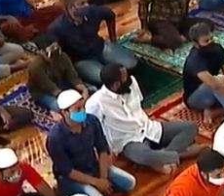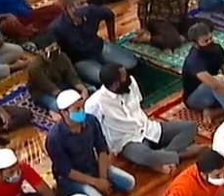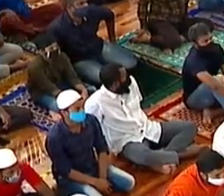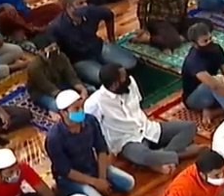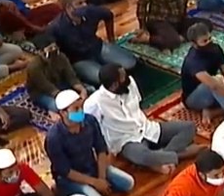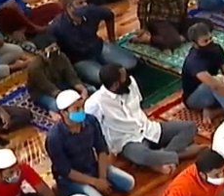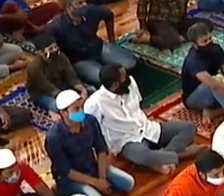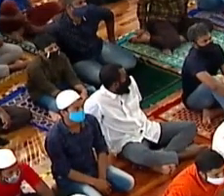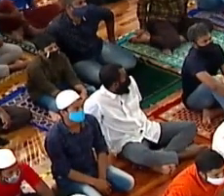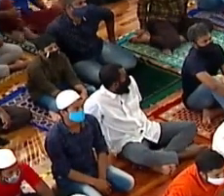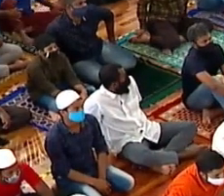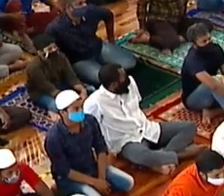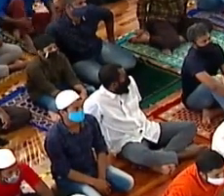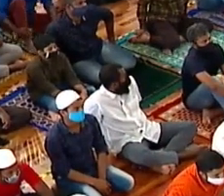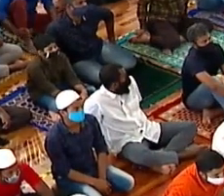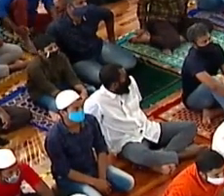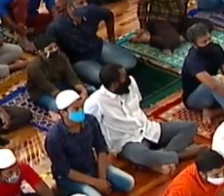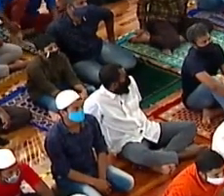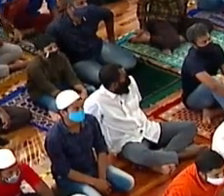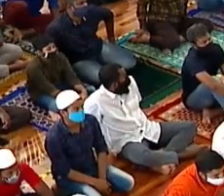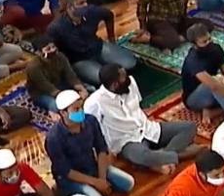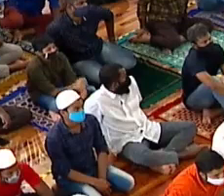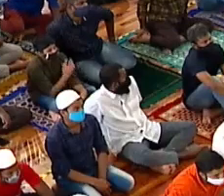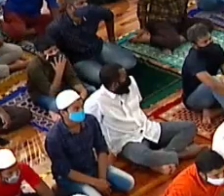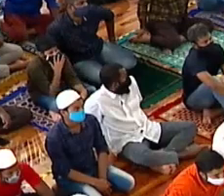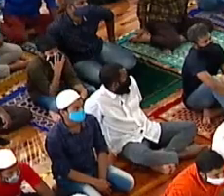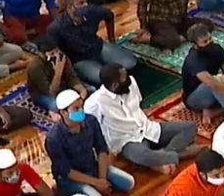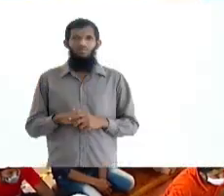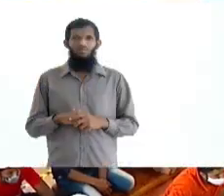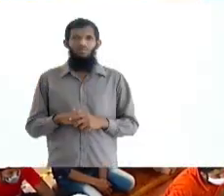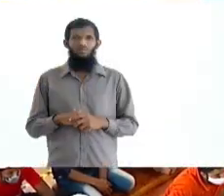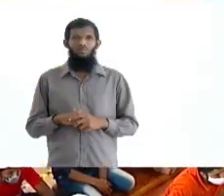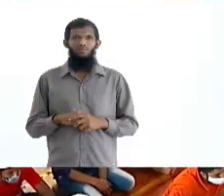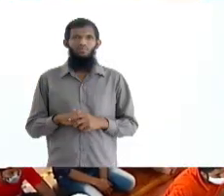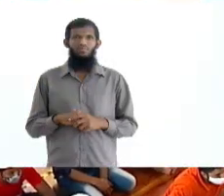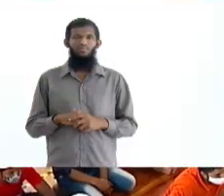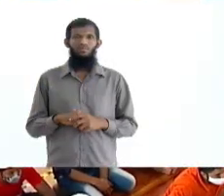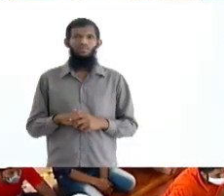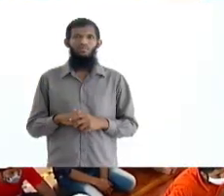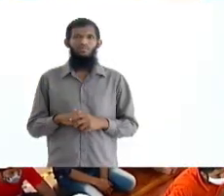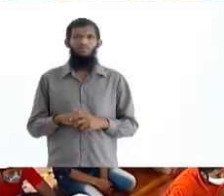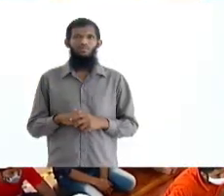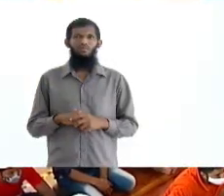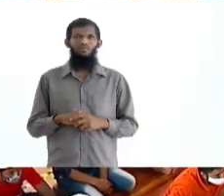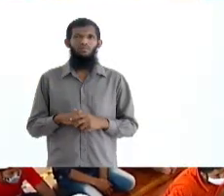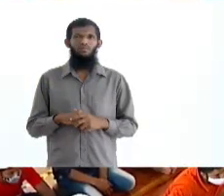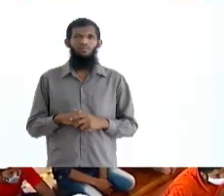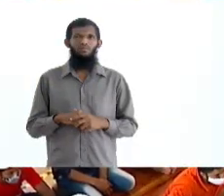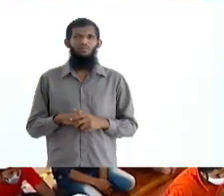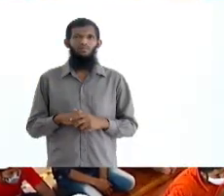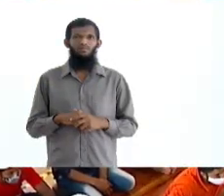اله واصحابه اجمعين اما بعد فيا عباد الله اتقوا